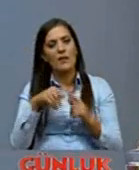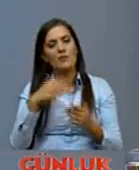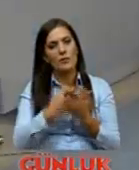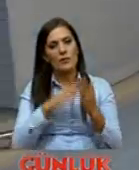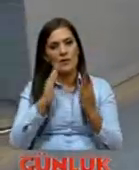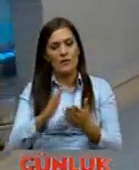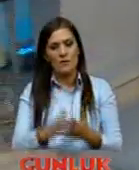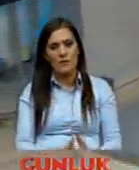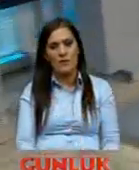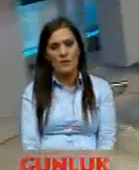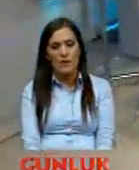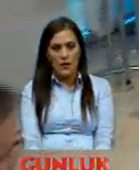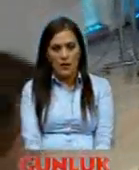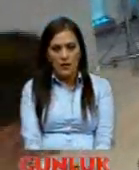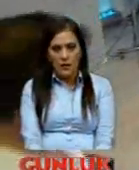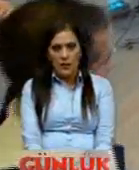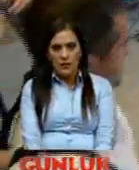ediyor.